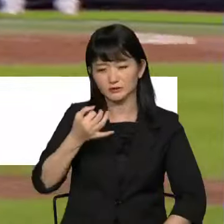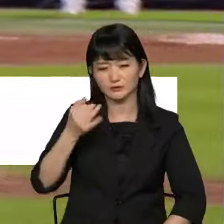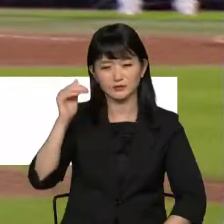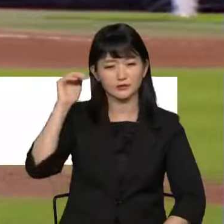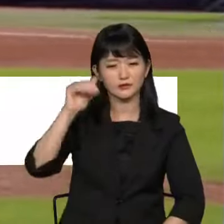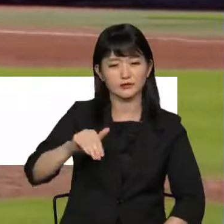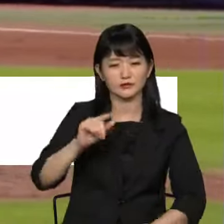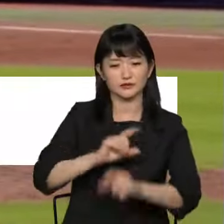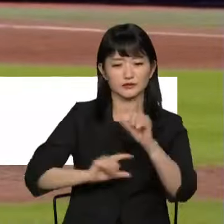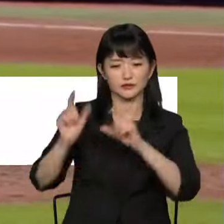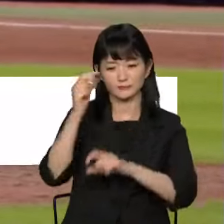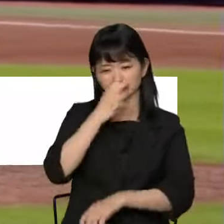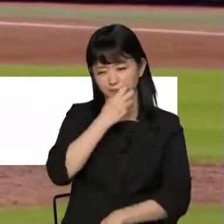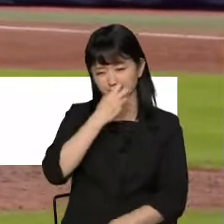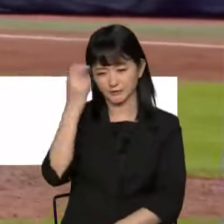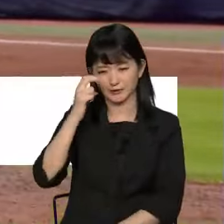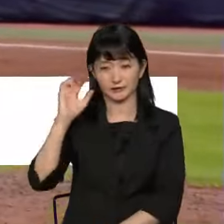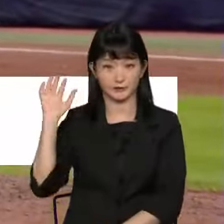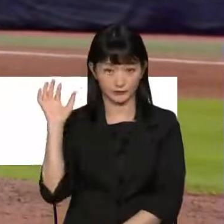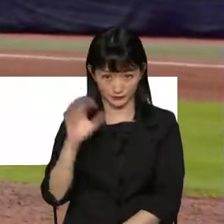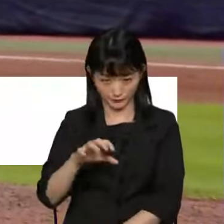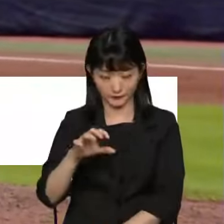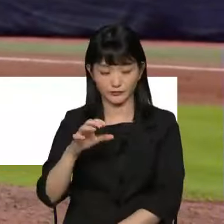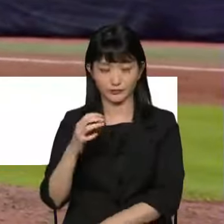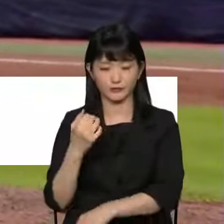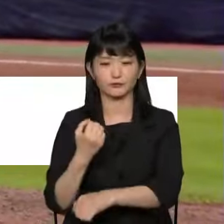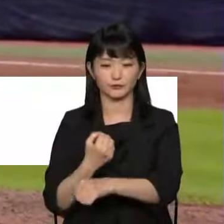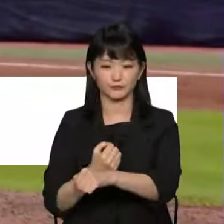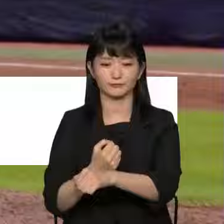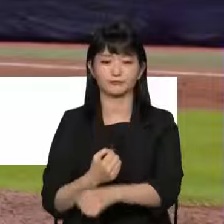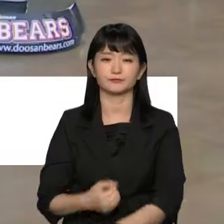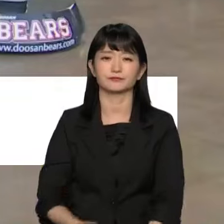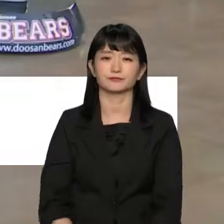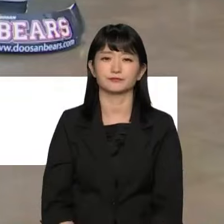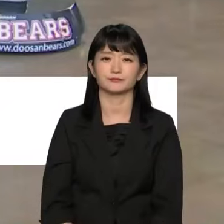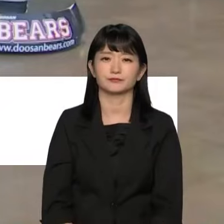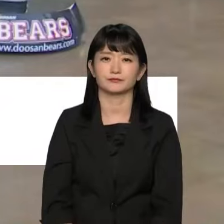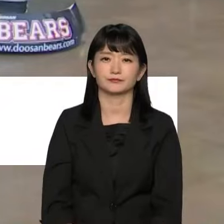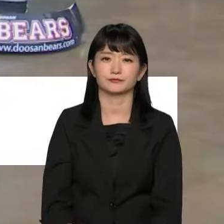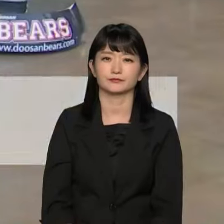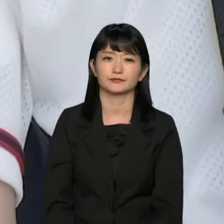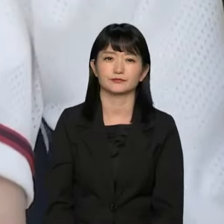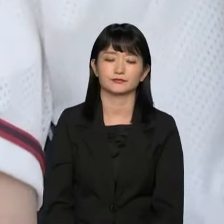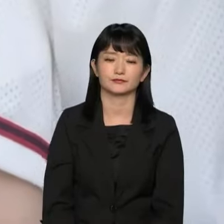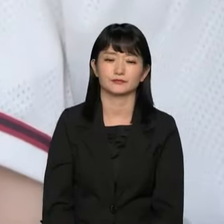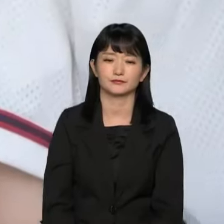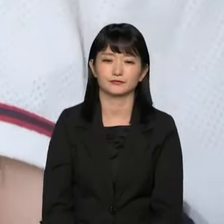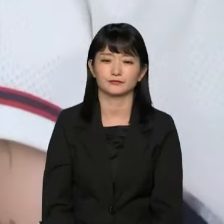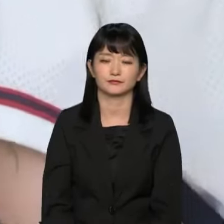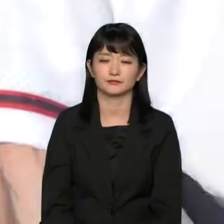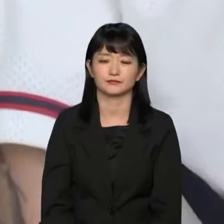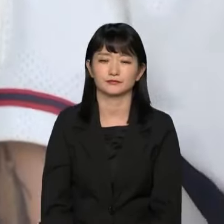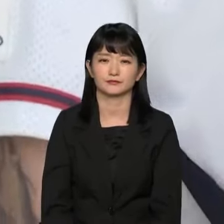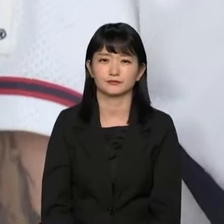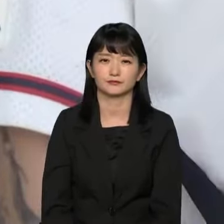now just like more smarter than hard, more smarter than JTBC 홍중입니다.